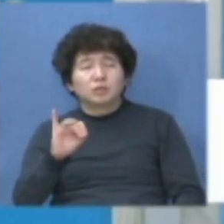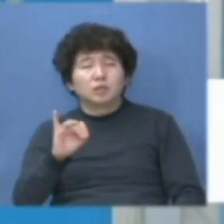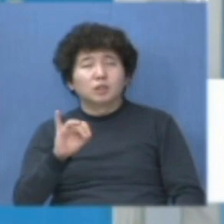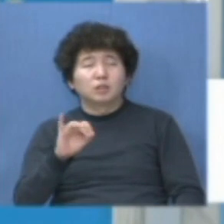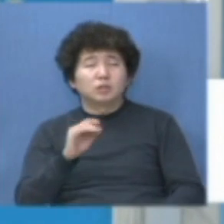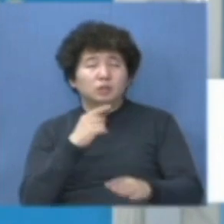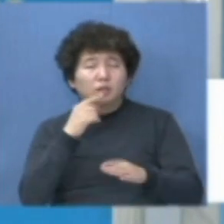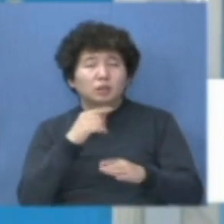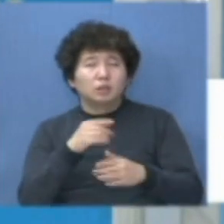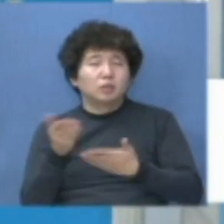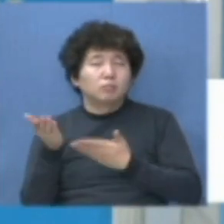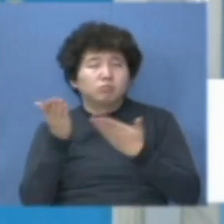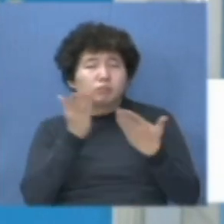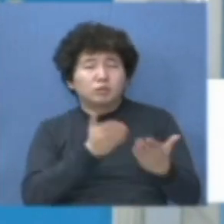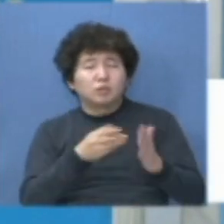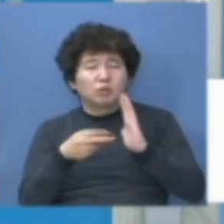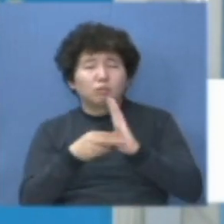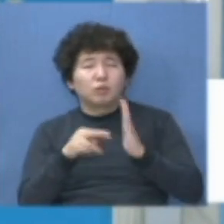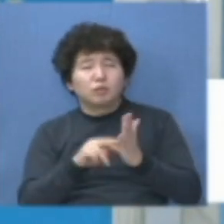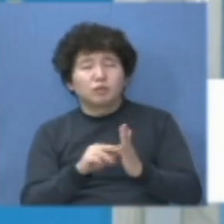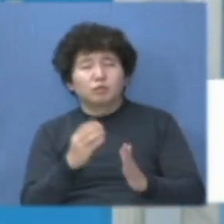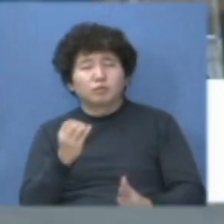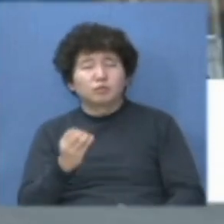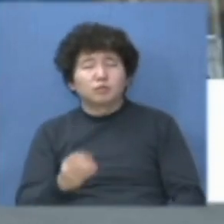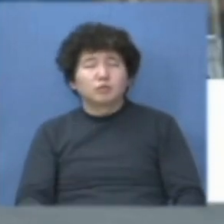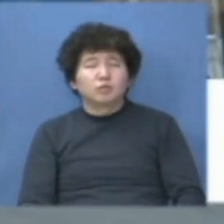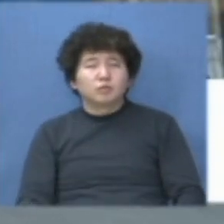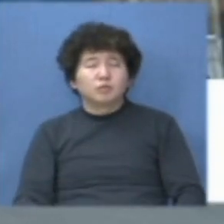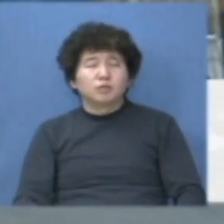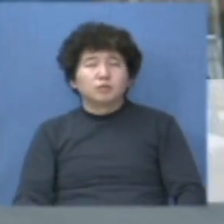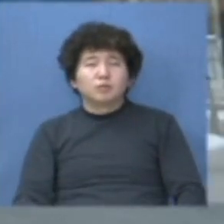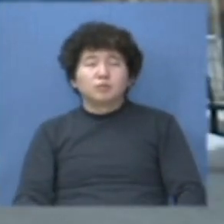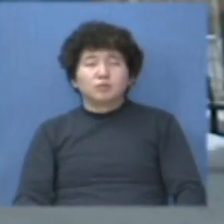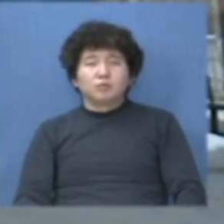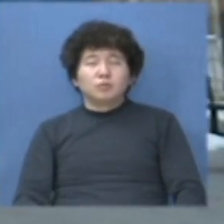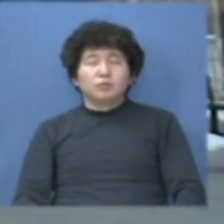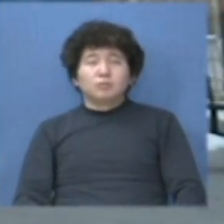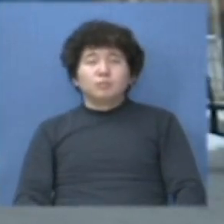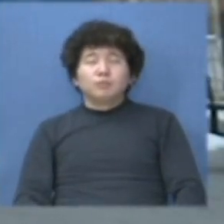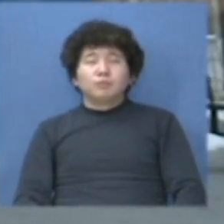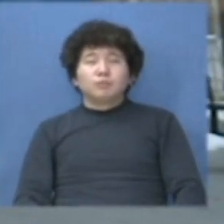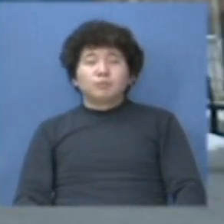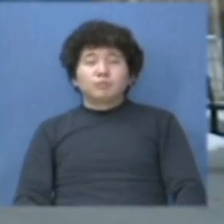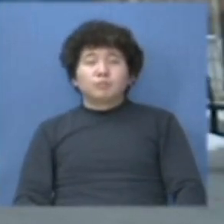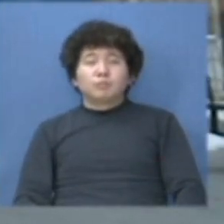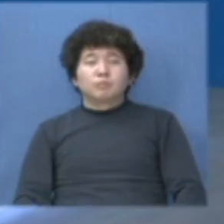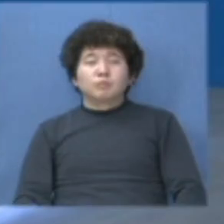жоспарлап отыр. Арай Нұрметоллақызы, Ирина Санникова, Асхат Ордыбаев, Алтай ақпарат.